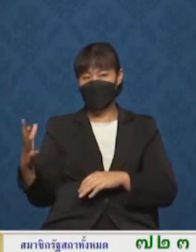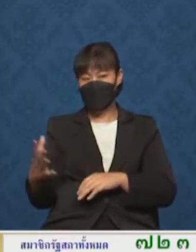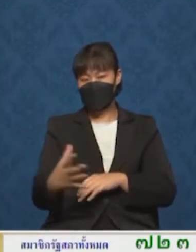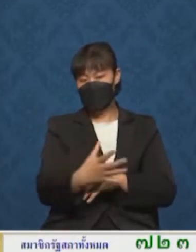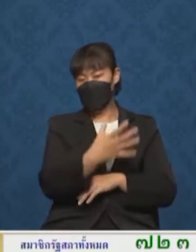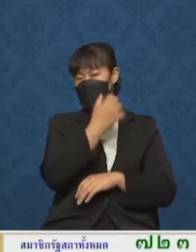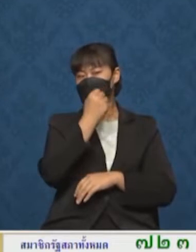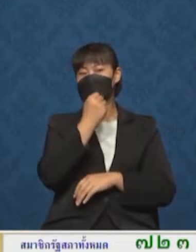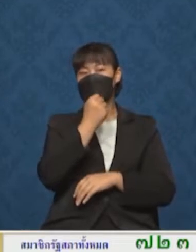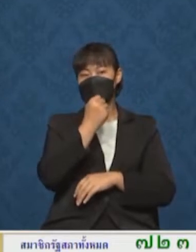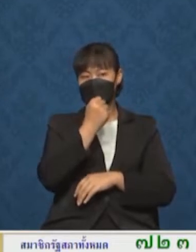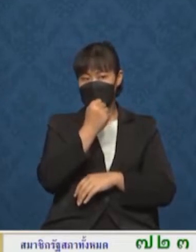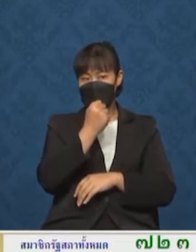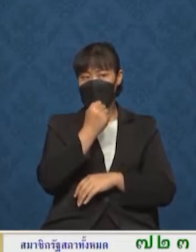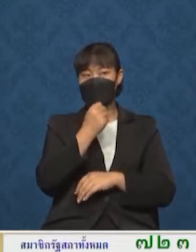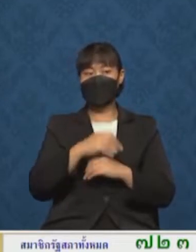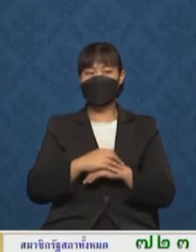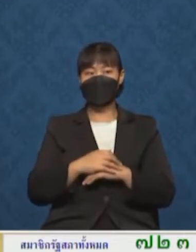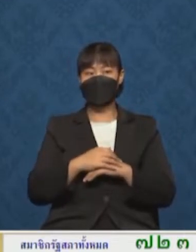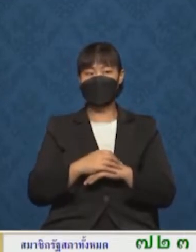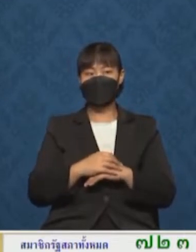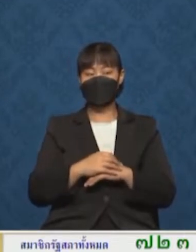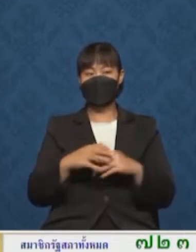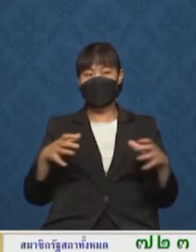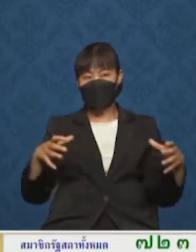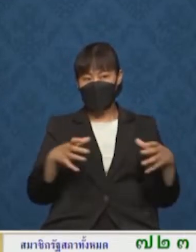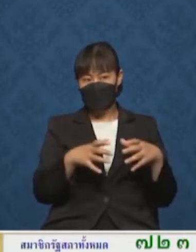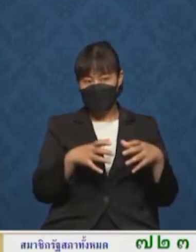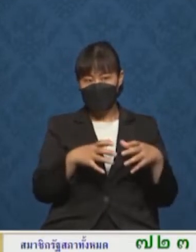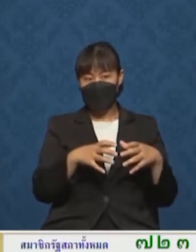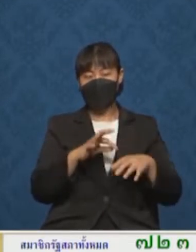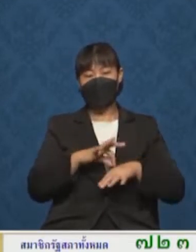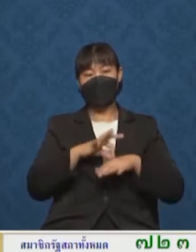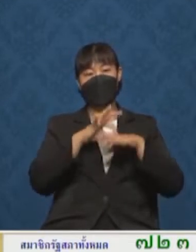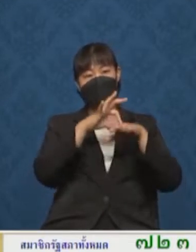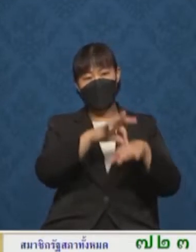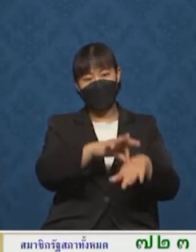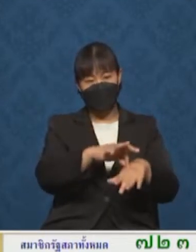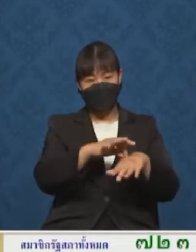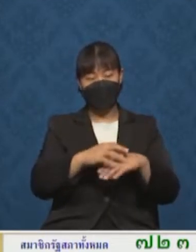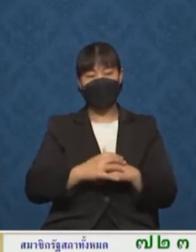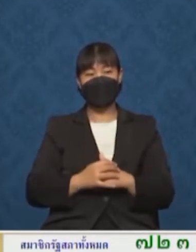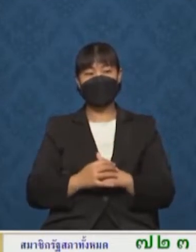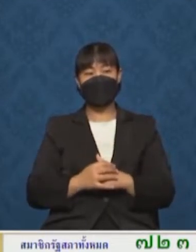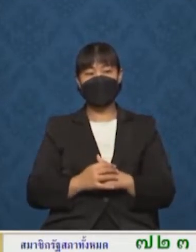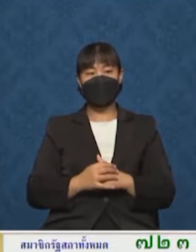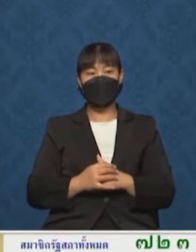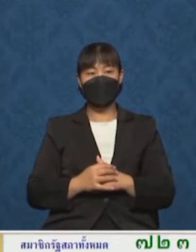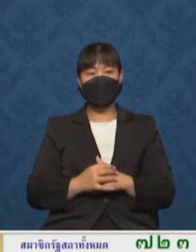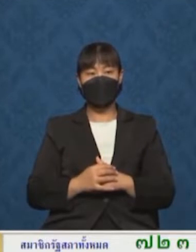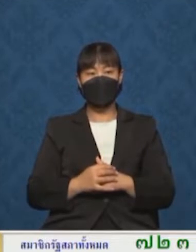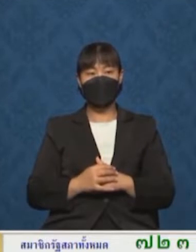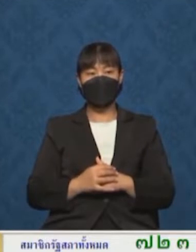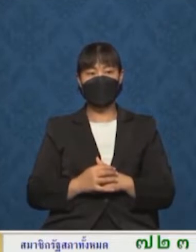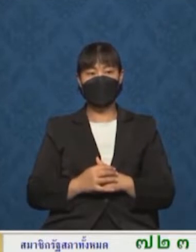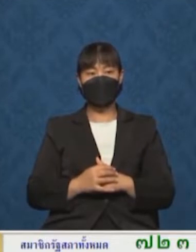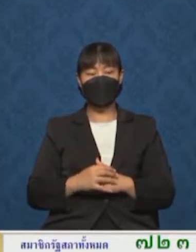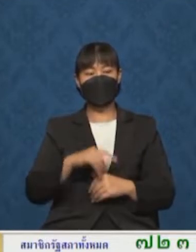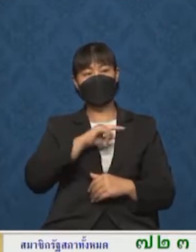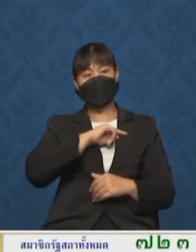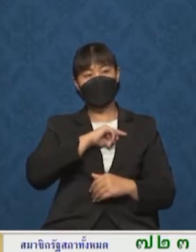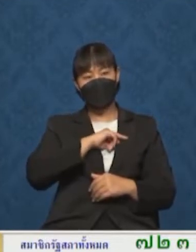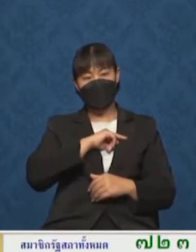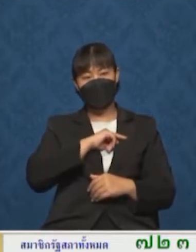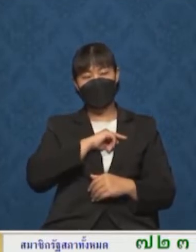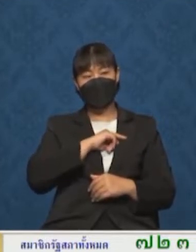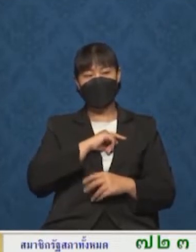มาตรนี้ครับแล้วก็ตงขึนมาส่นใหญ่มาจากการแต่งตั้งแล้วขยับ emperorำนาจจแค่กกลองกฎ